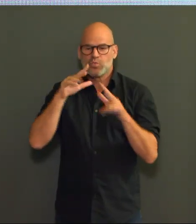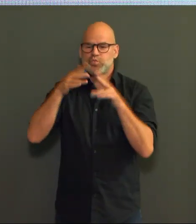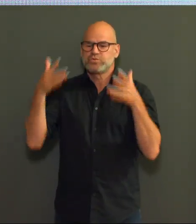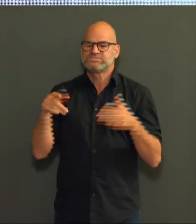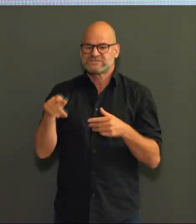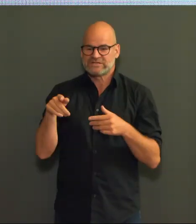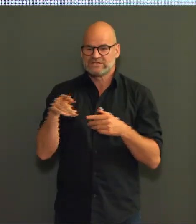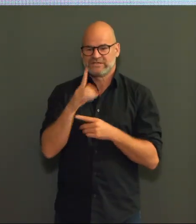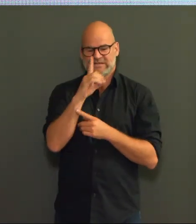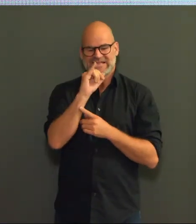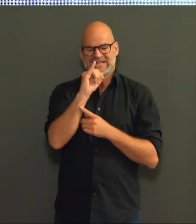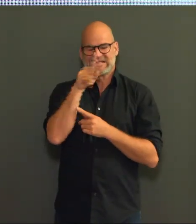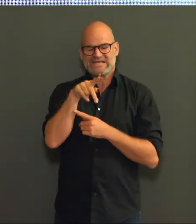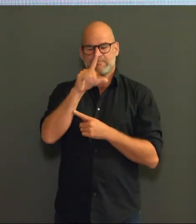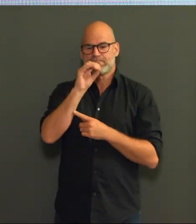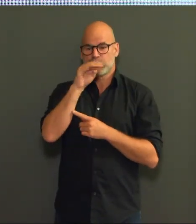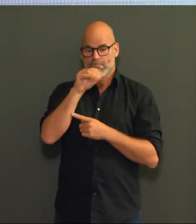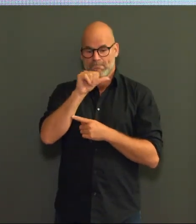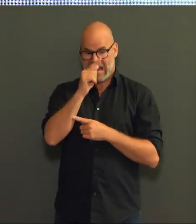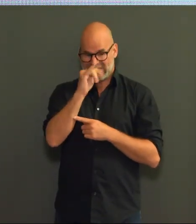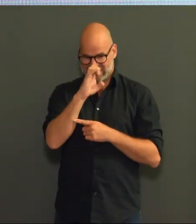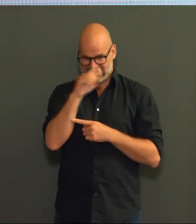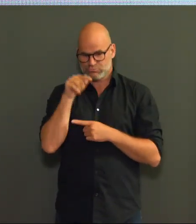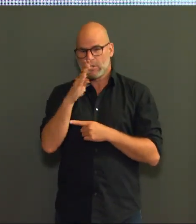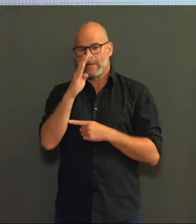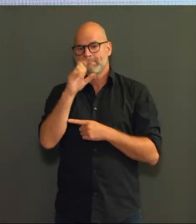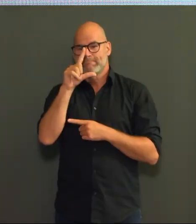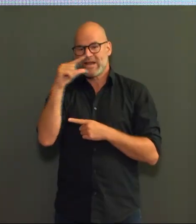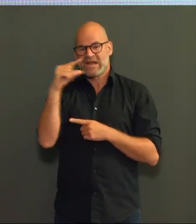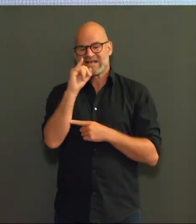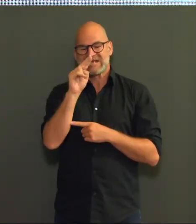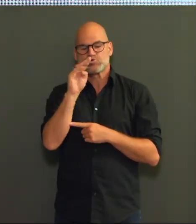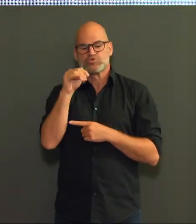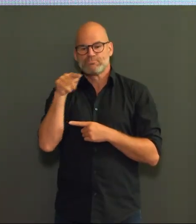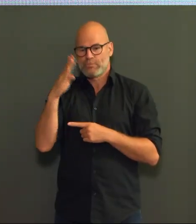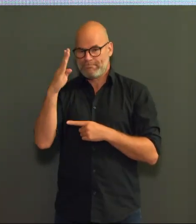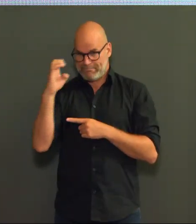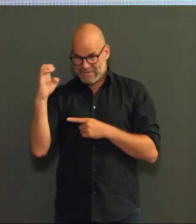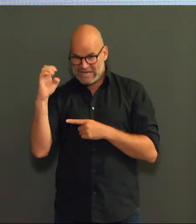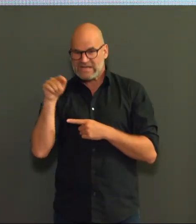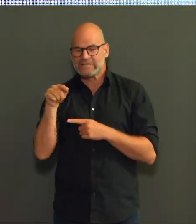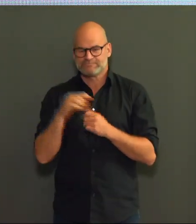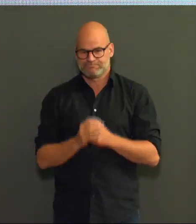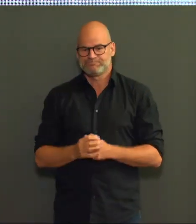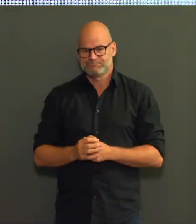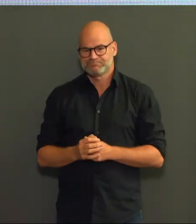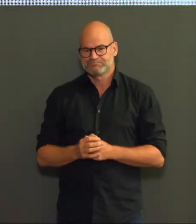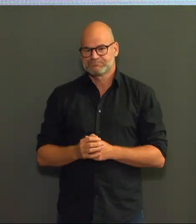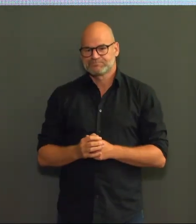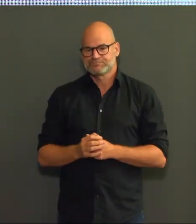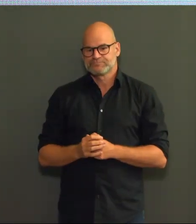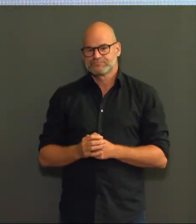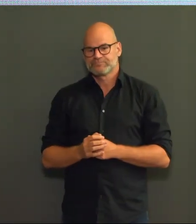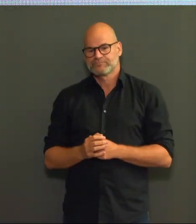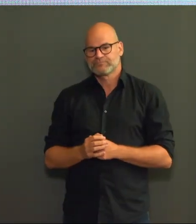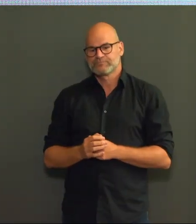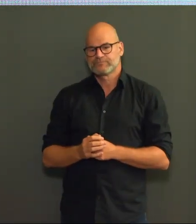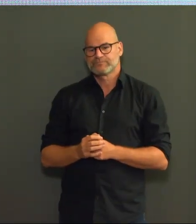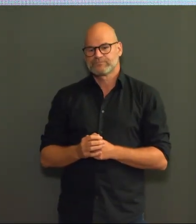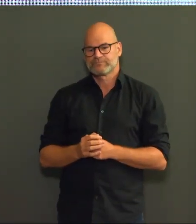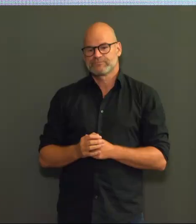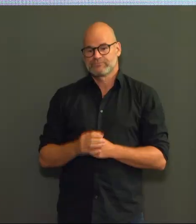diplomatie.belgium.be. Vanaf 1 juli is er binnen Europa een COVID-certificaat. Hiervoor kan je sinds deze week de